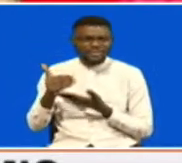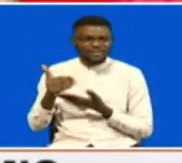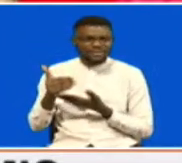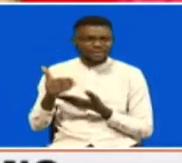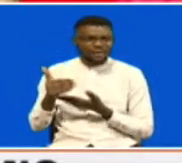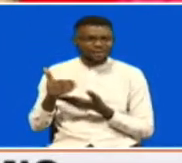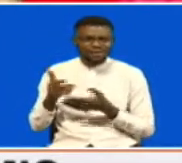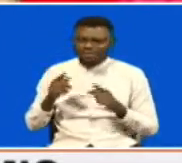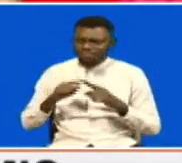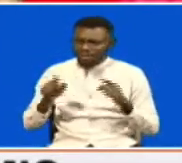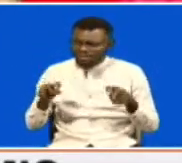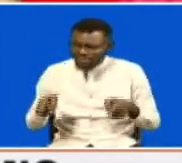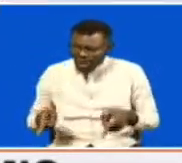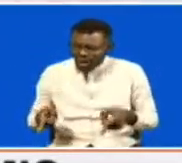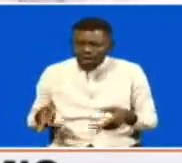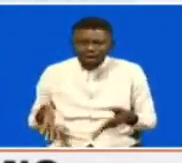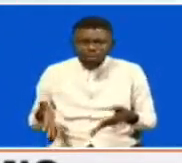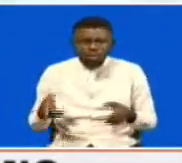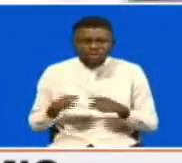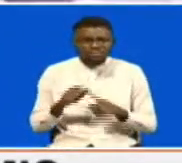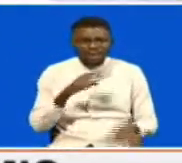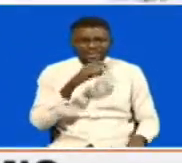drought and economic meltdown.